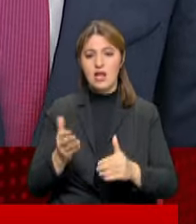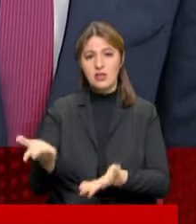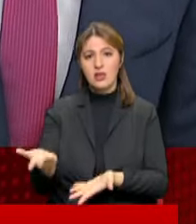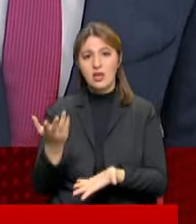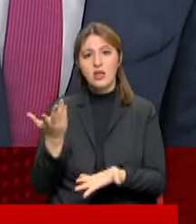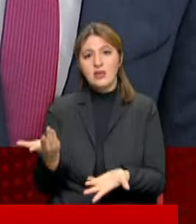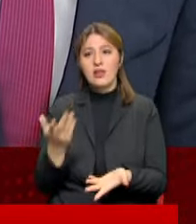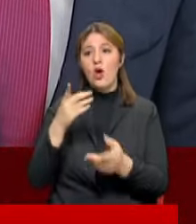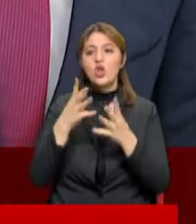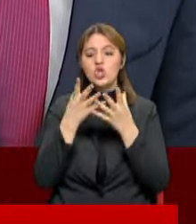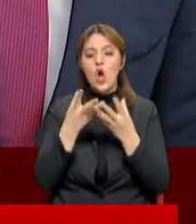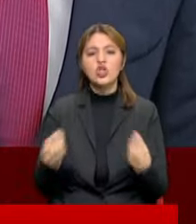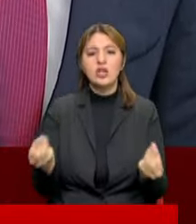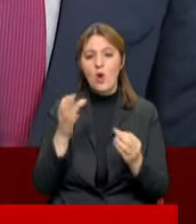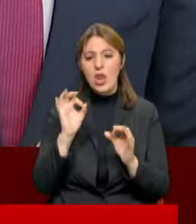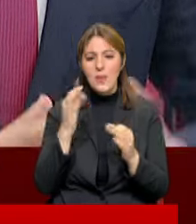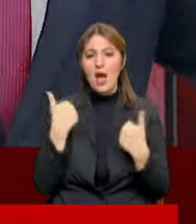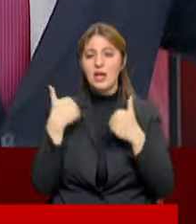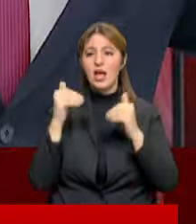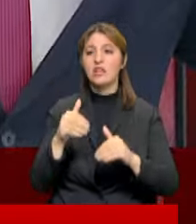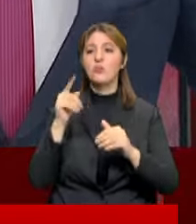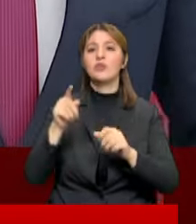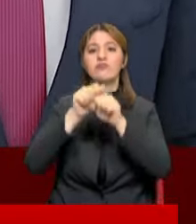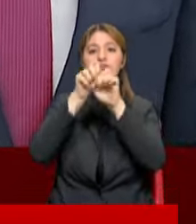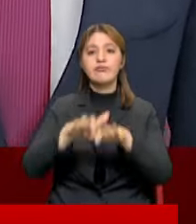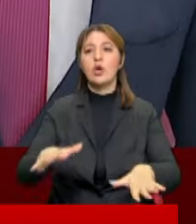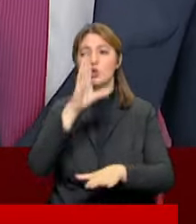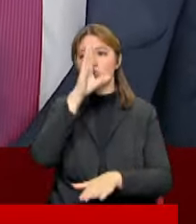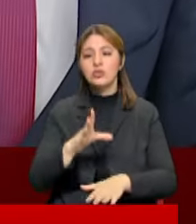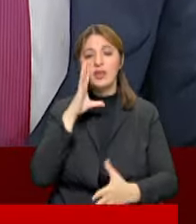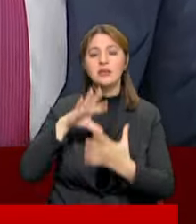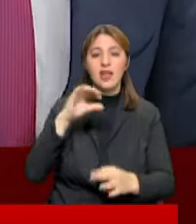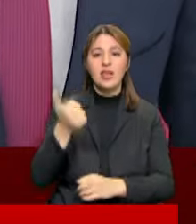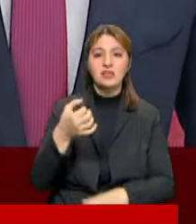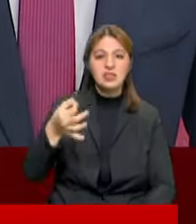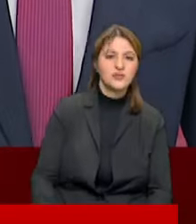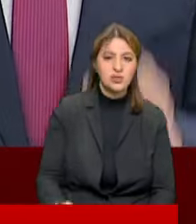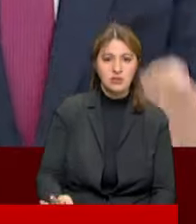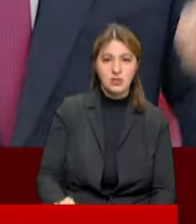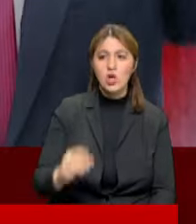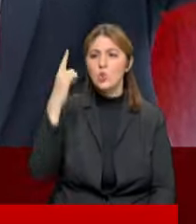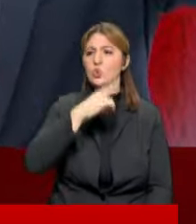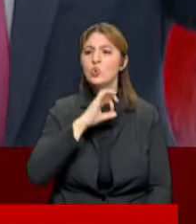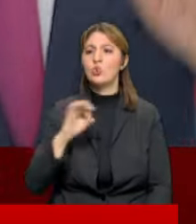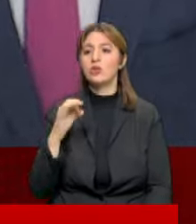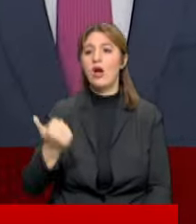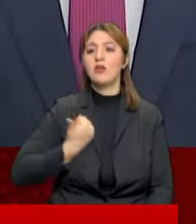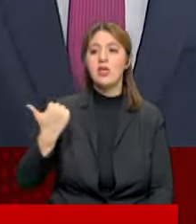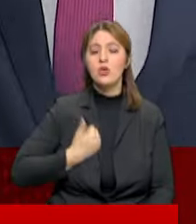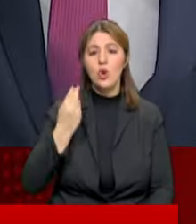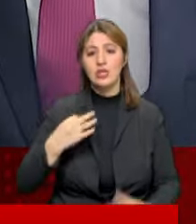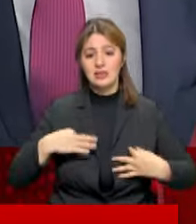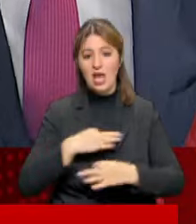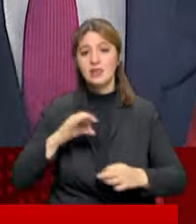yozlaşma öyle bir duruma geldi ki yozlaşma yaygınlaştı dürüst insanların değeri sıfıra indi yüzsüzlük yiğitlik oldu